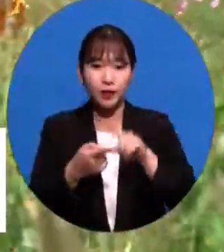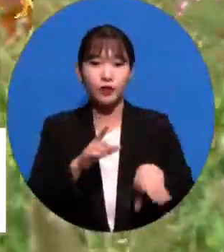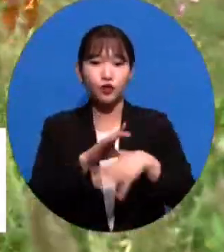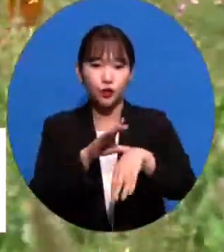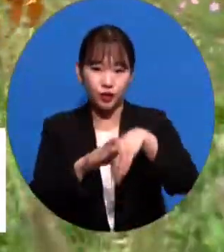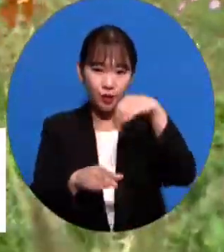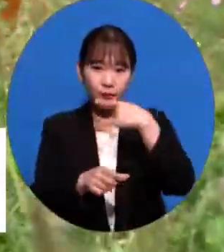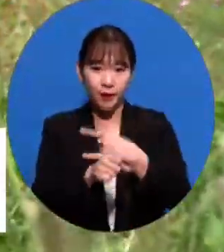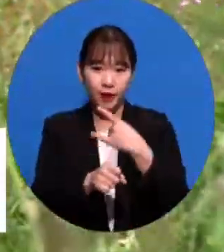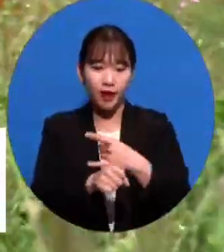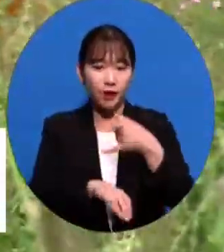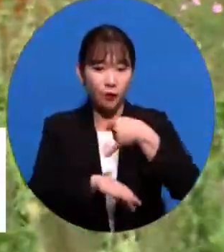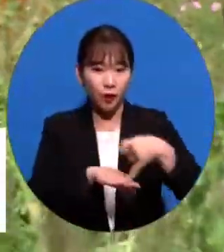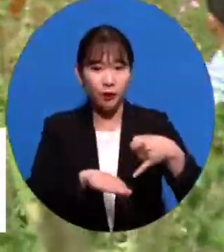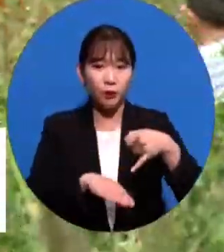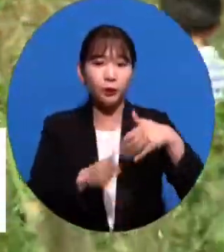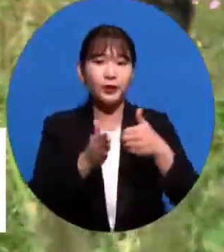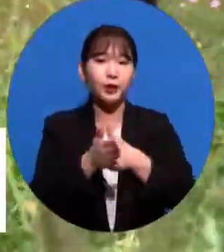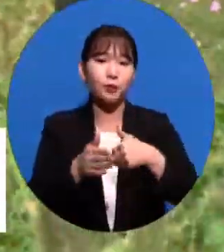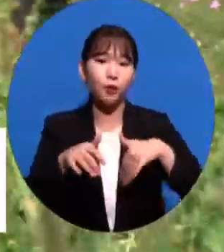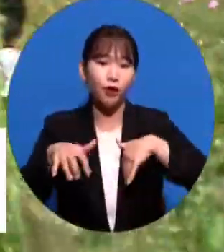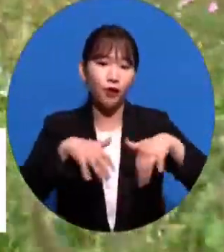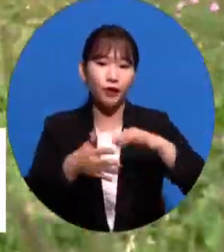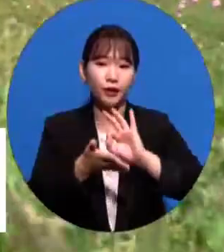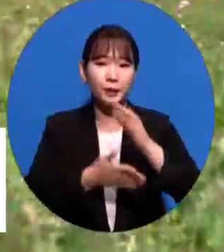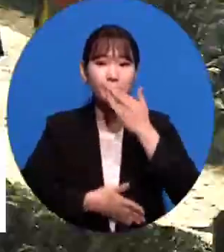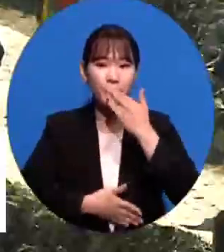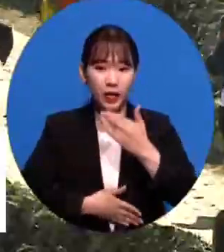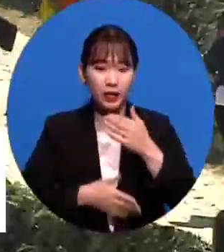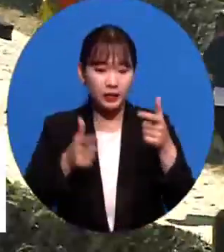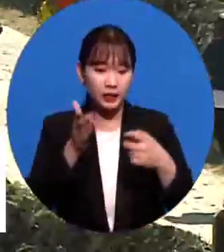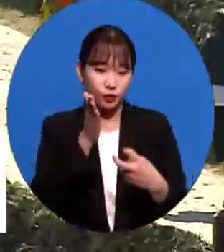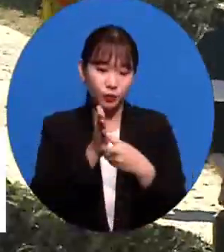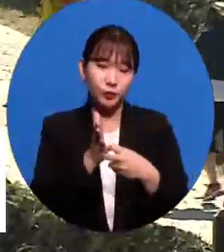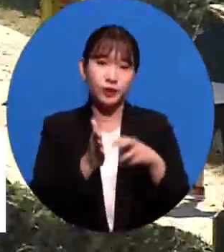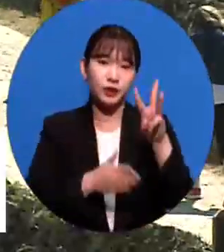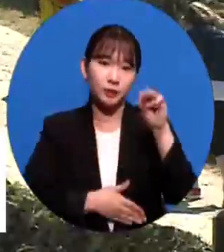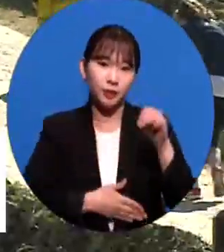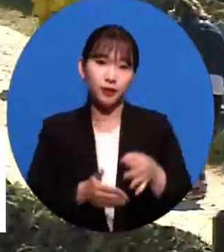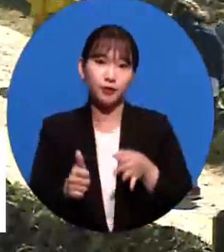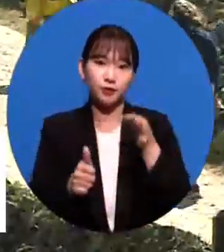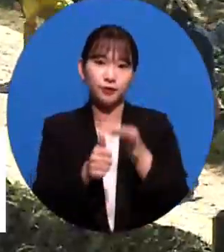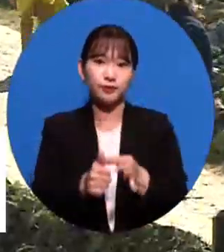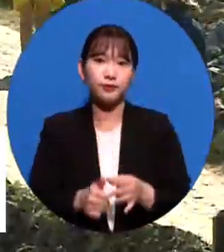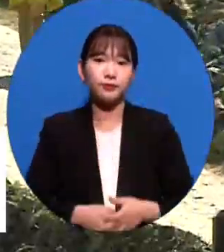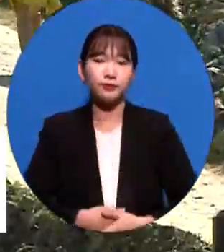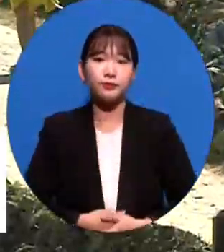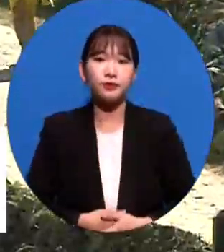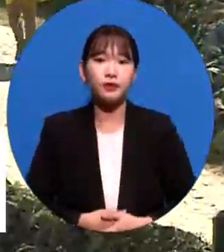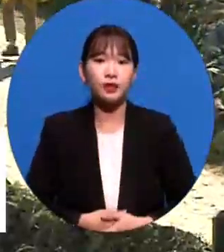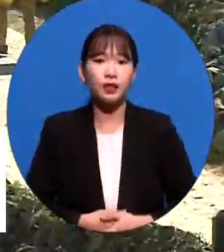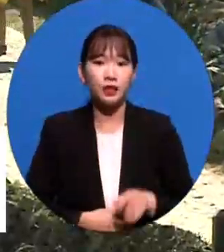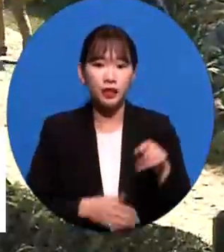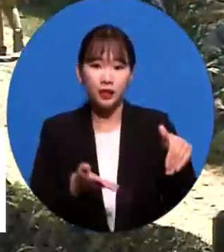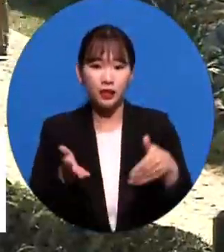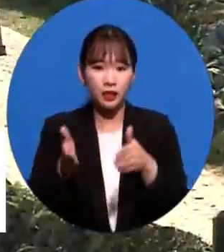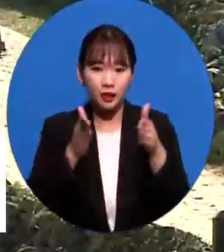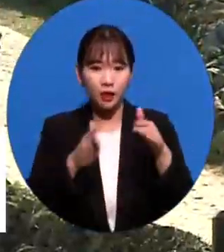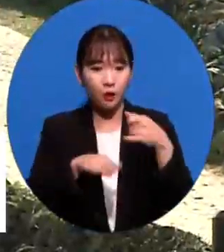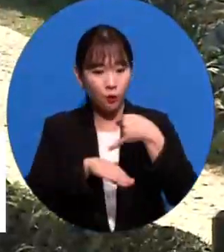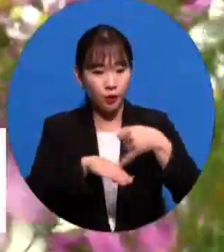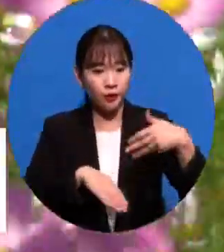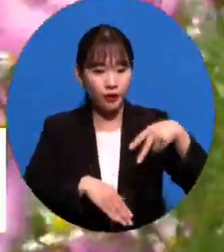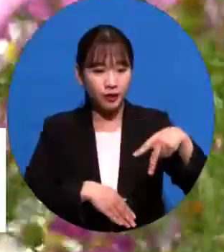통해 완도 전복거리 등에서 사용할 수 있는 지역 쿠폰 3만 원씩을 지급합니다. 화랑포길은